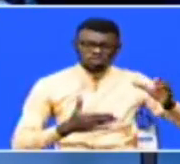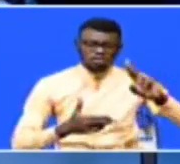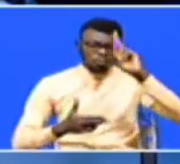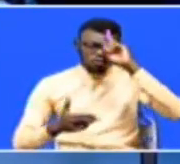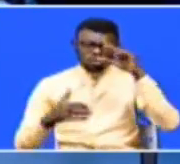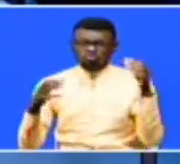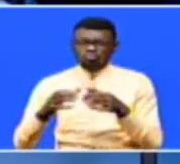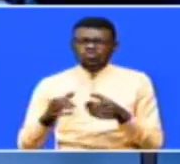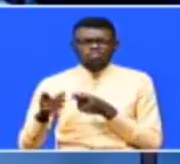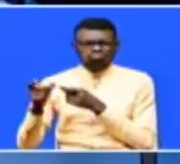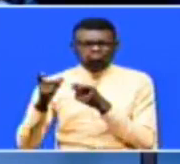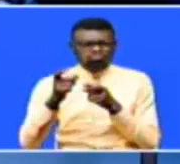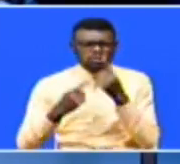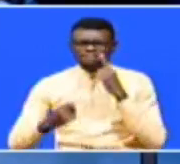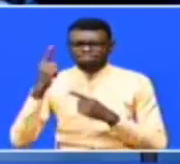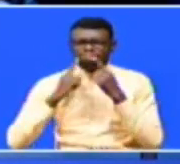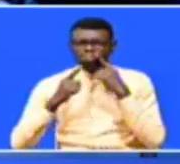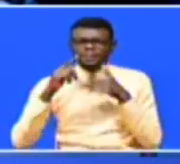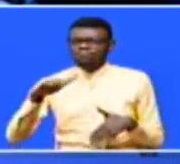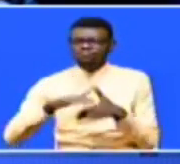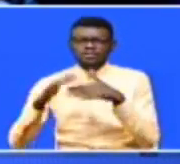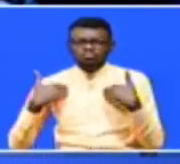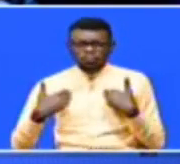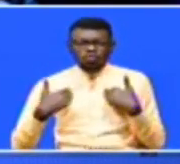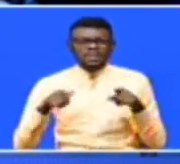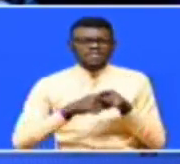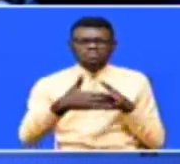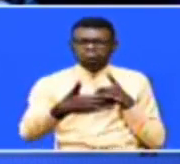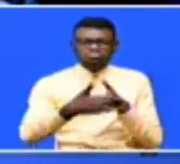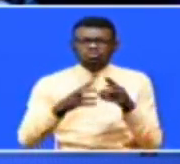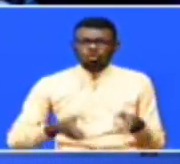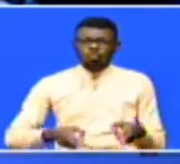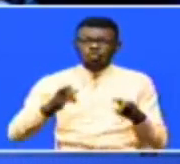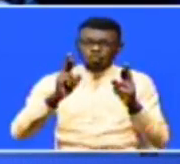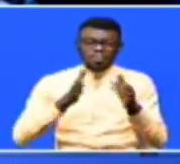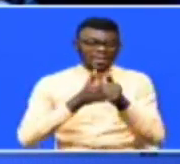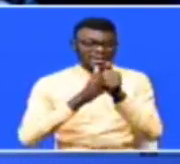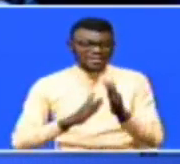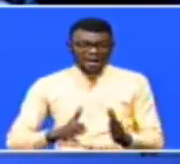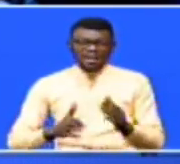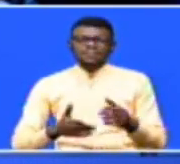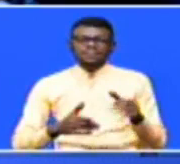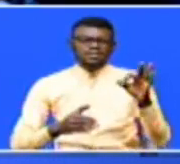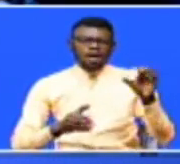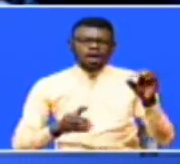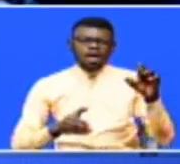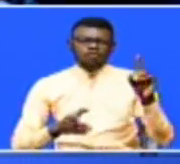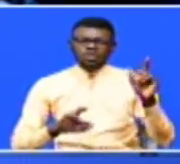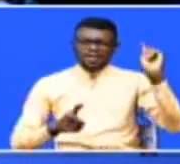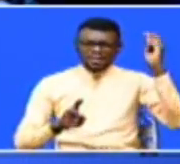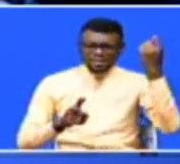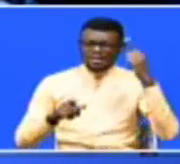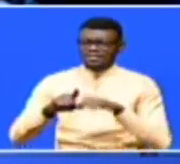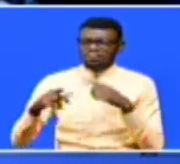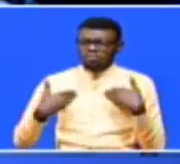polisi kutumia vitoa machozi na kufunga barabara kutibua makaribisho ya kinara wa chama cha Ford Kenya ambaye ni seneta wa Bungoma